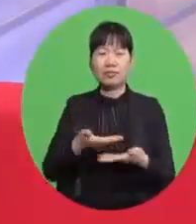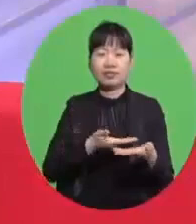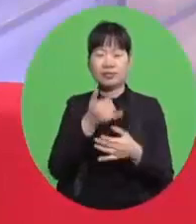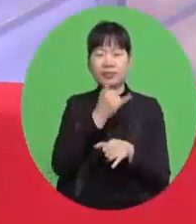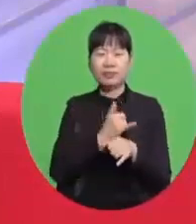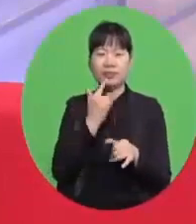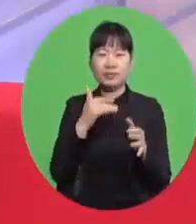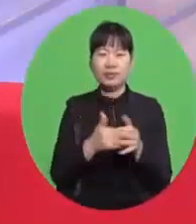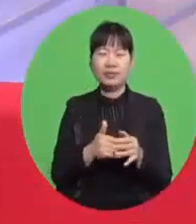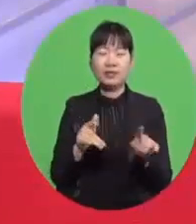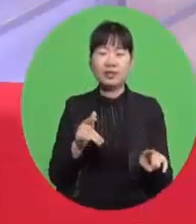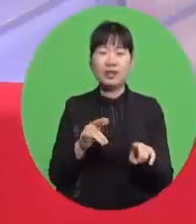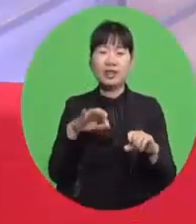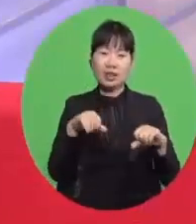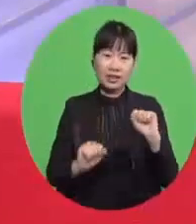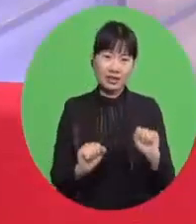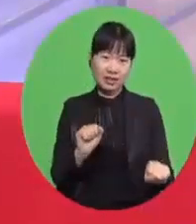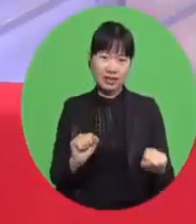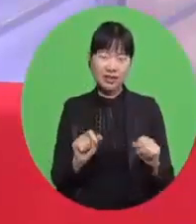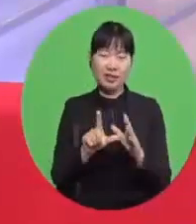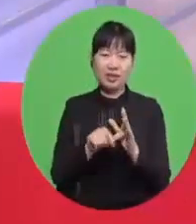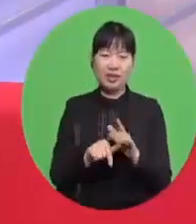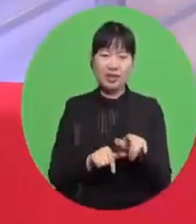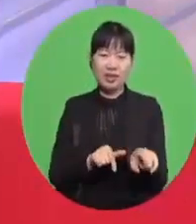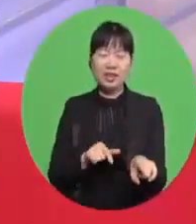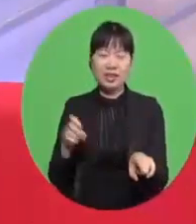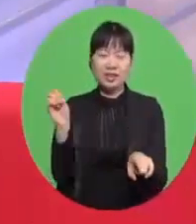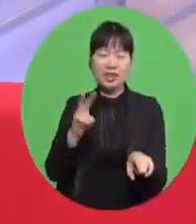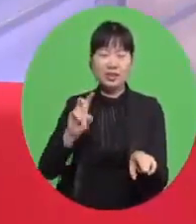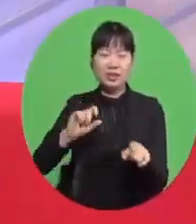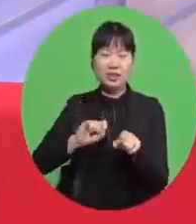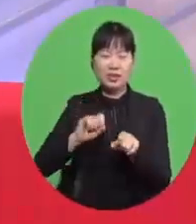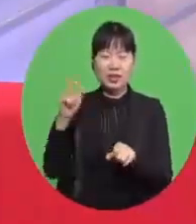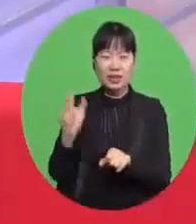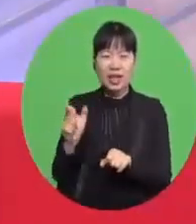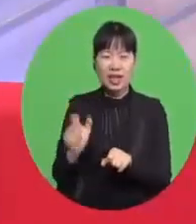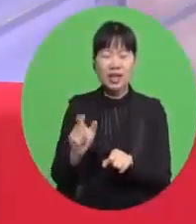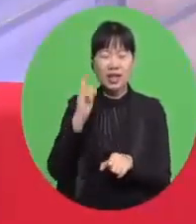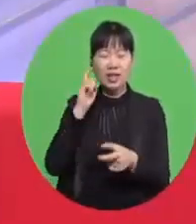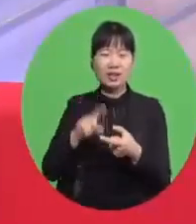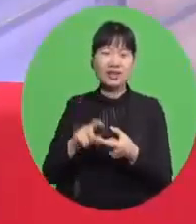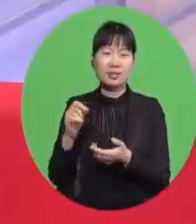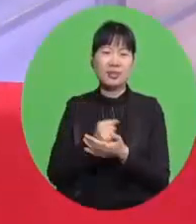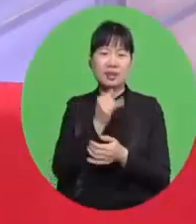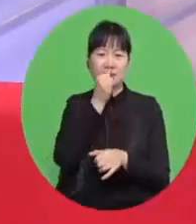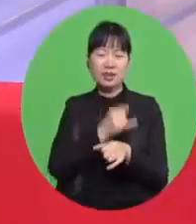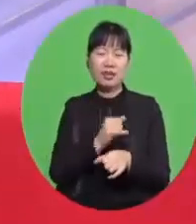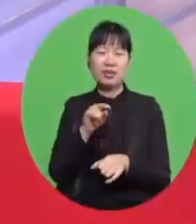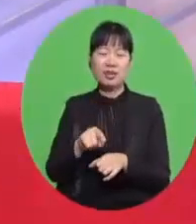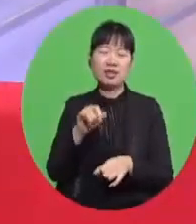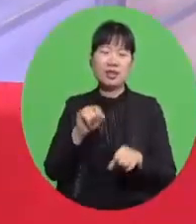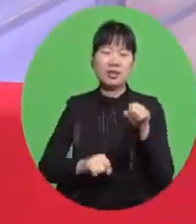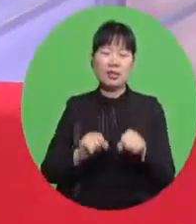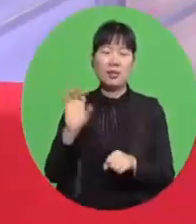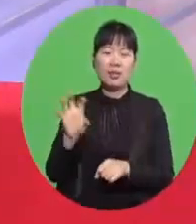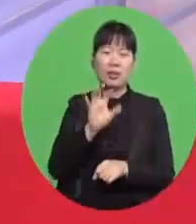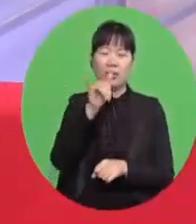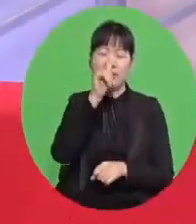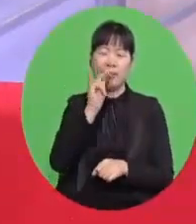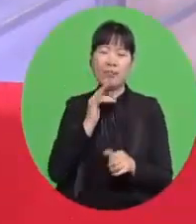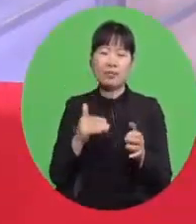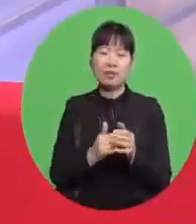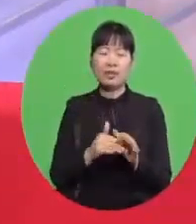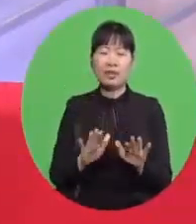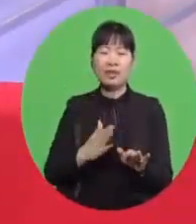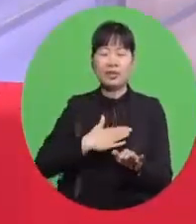피드백인데요. 어떤 행동을 했을 때 그게 자꾸 강화를 받으면 그러니까 자꾸 관심을 받게 되면 그 행동을 반복하는 경향이 있어요. 그러니까